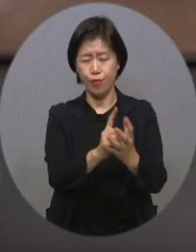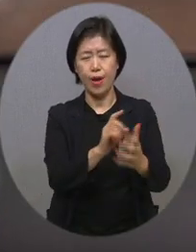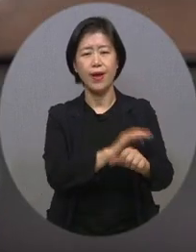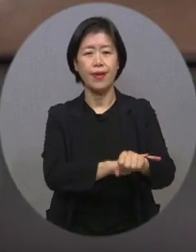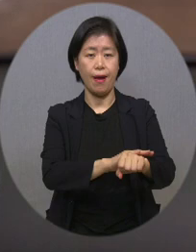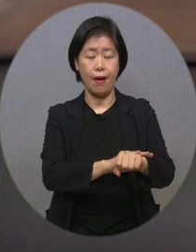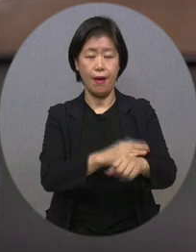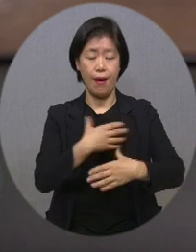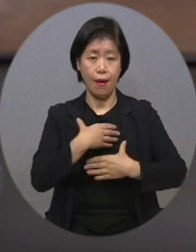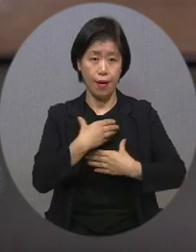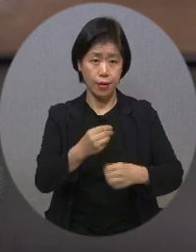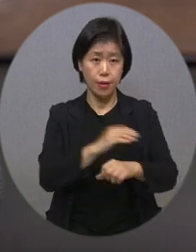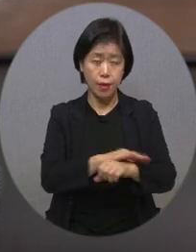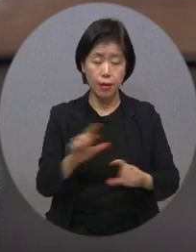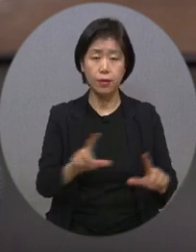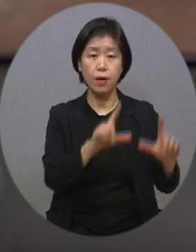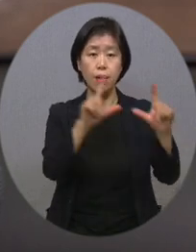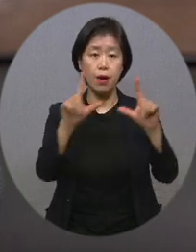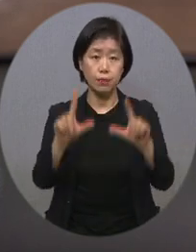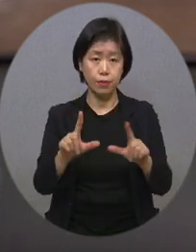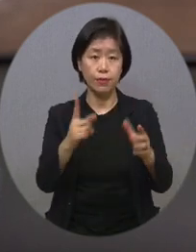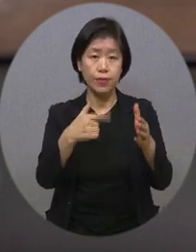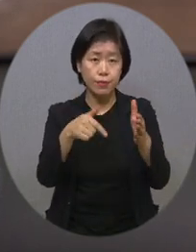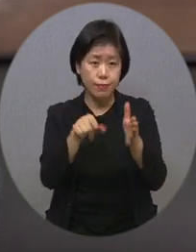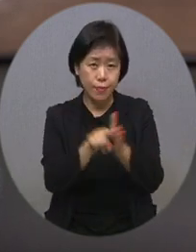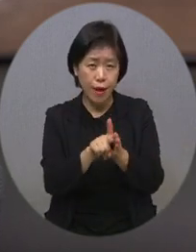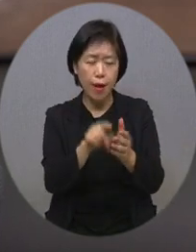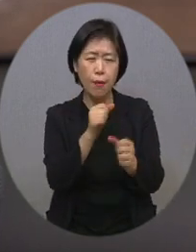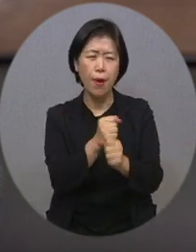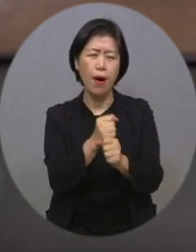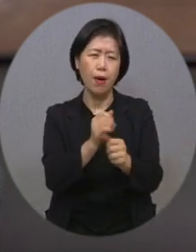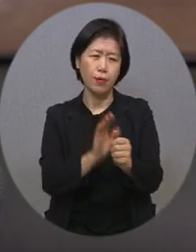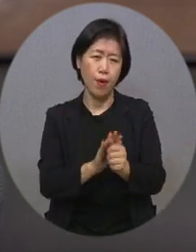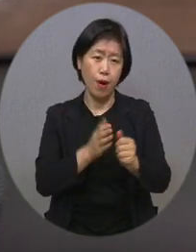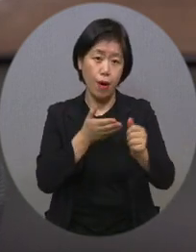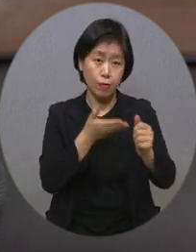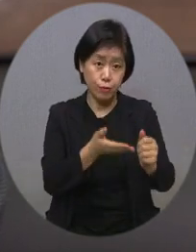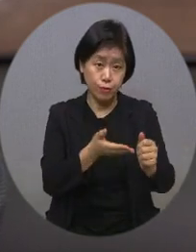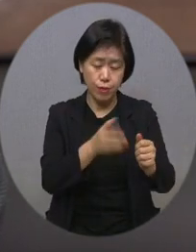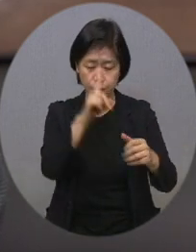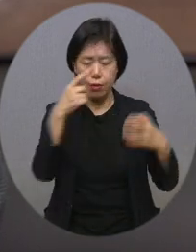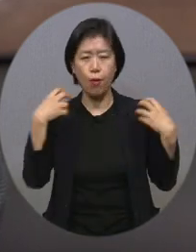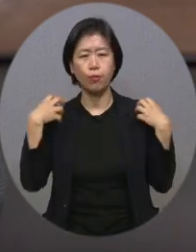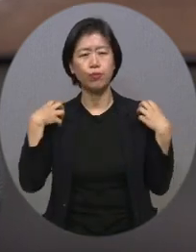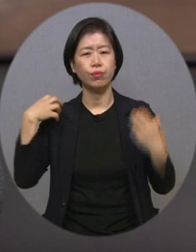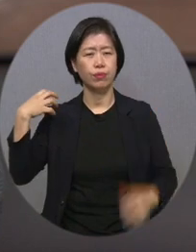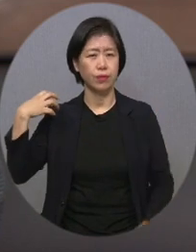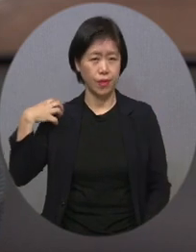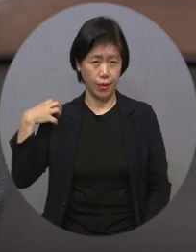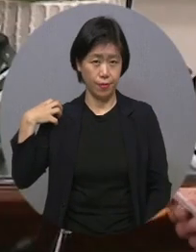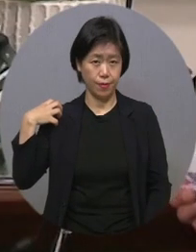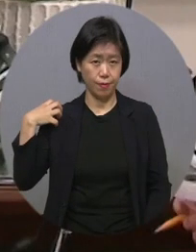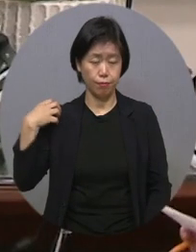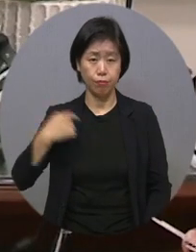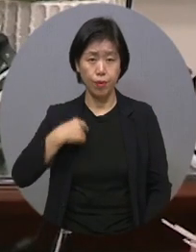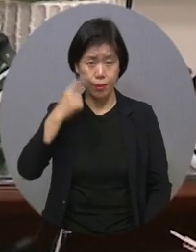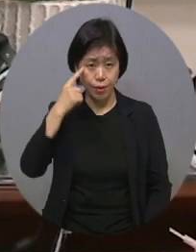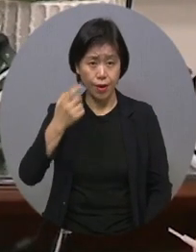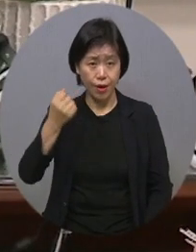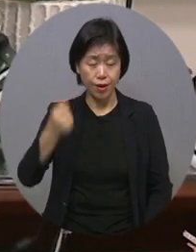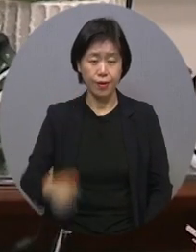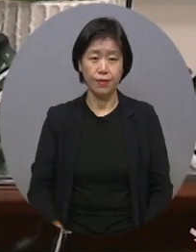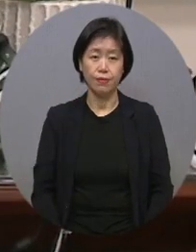안전하고 좀 즐거운 생활을 할수 있도록 만드는 것이 저는 정부의 책임이라고 생각을 하거든요.